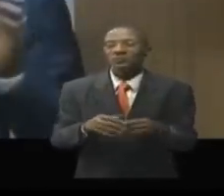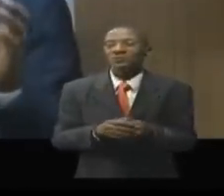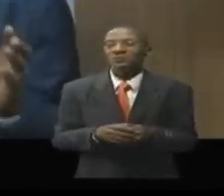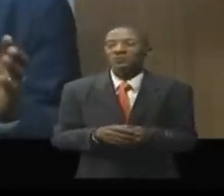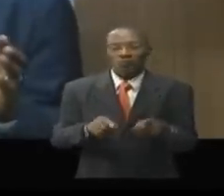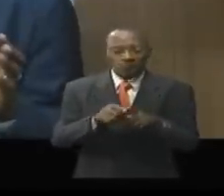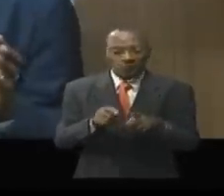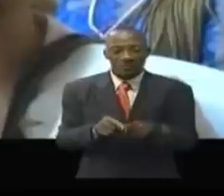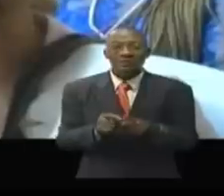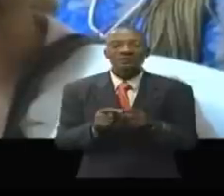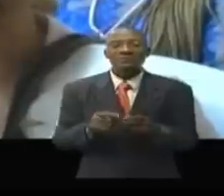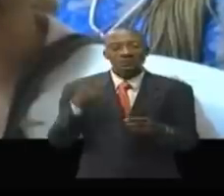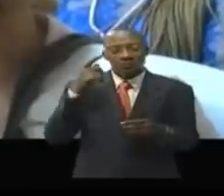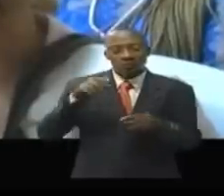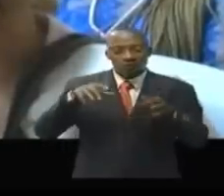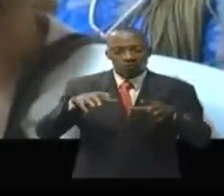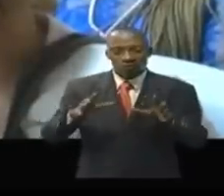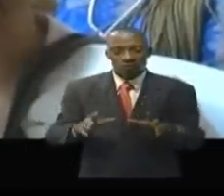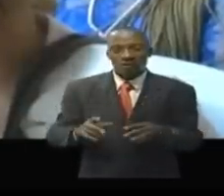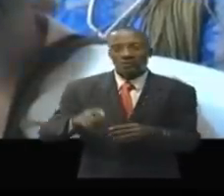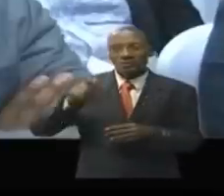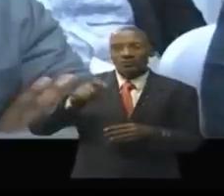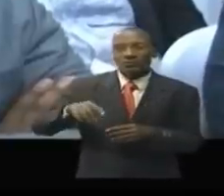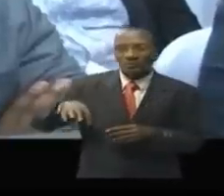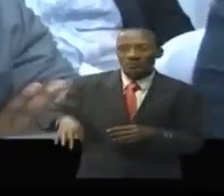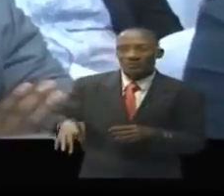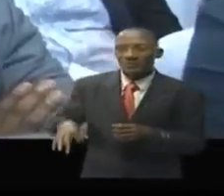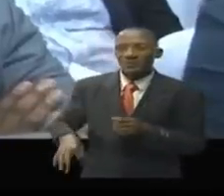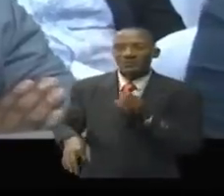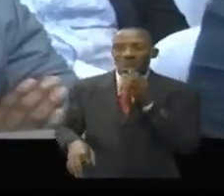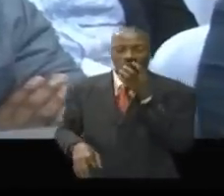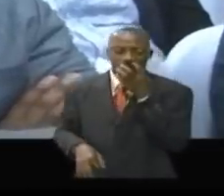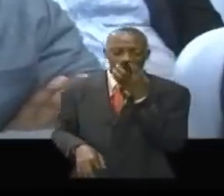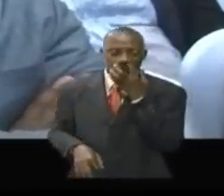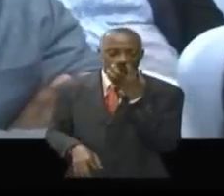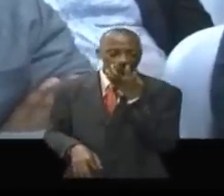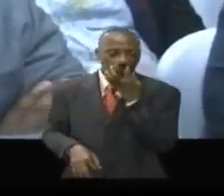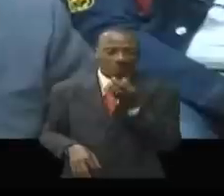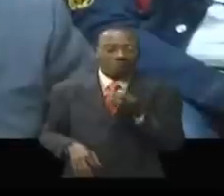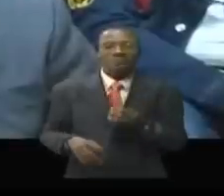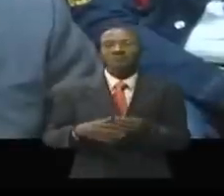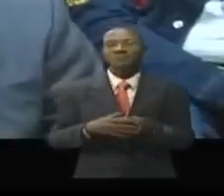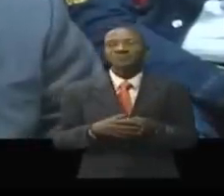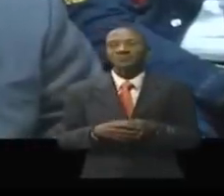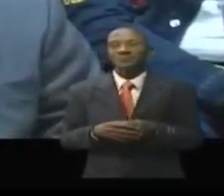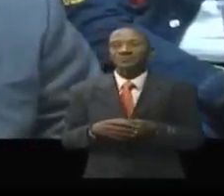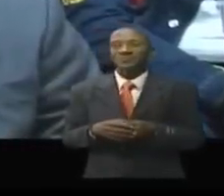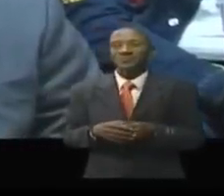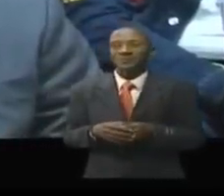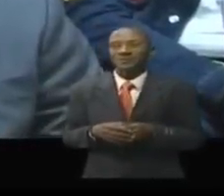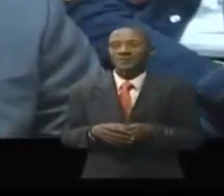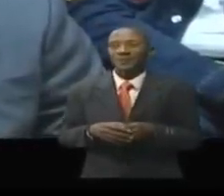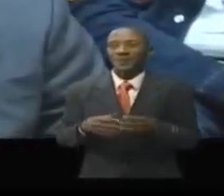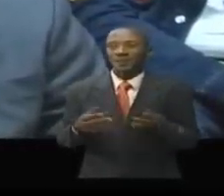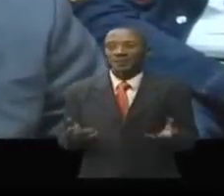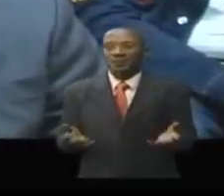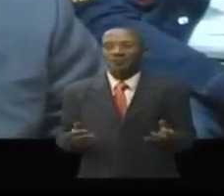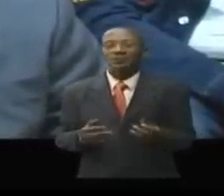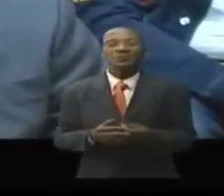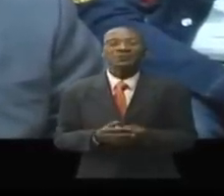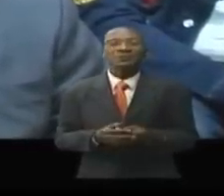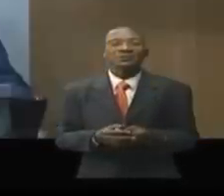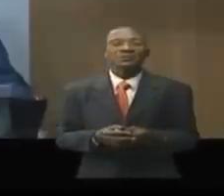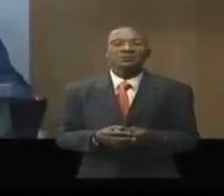des efforts. Le directeur des cabinets adjoints du chef de l'État en charge des questions économiques a à son tour martelé sur